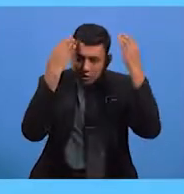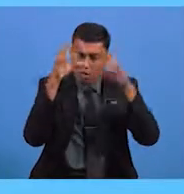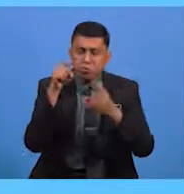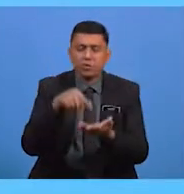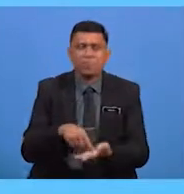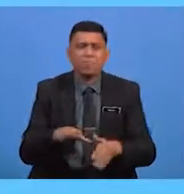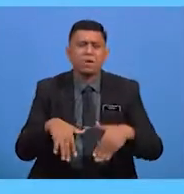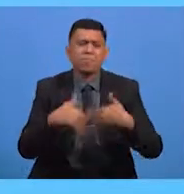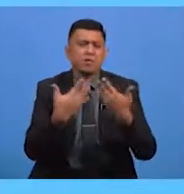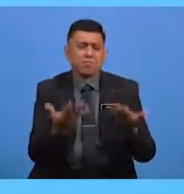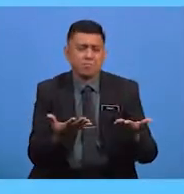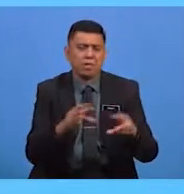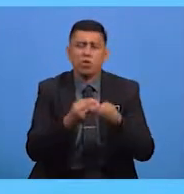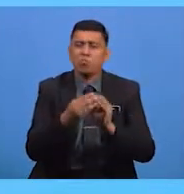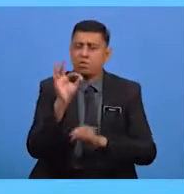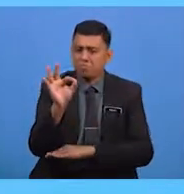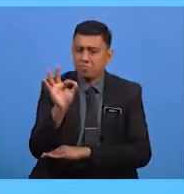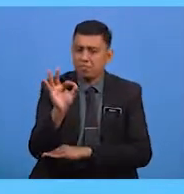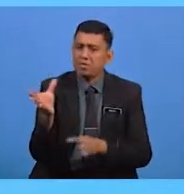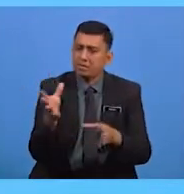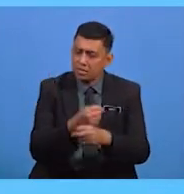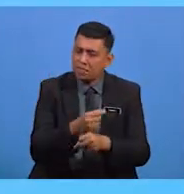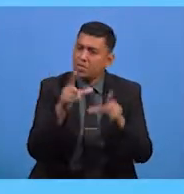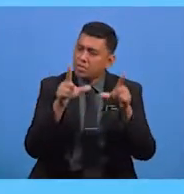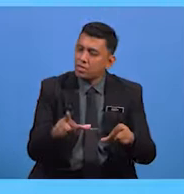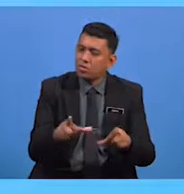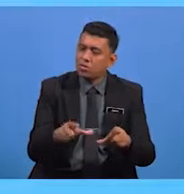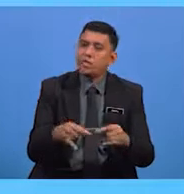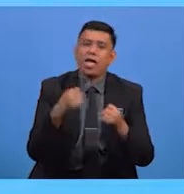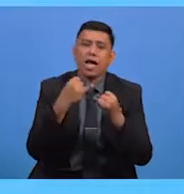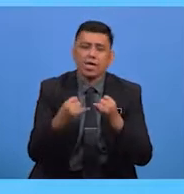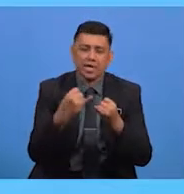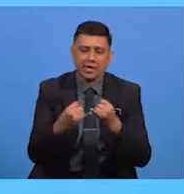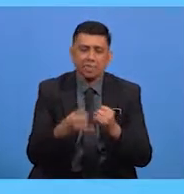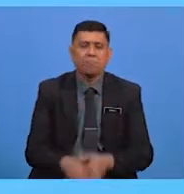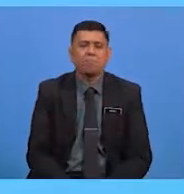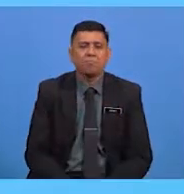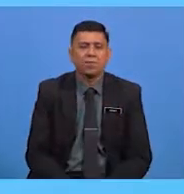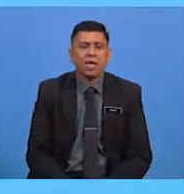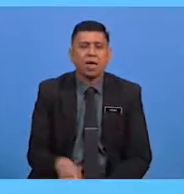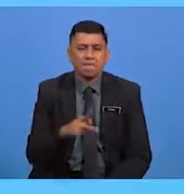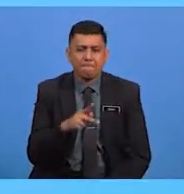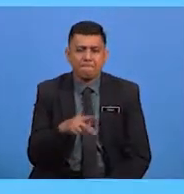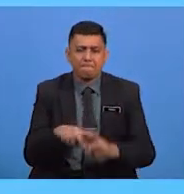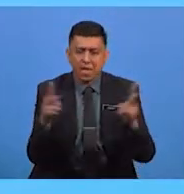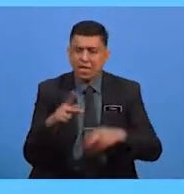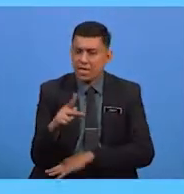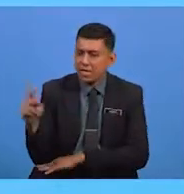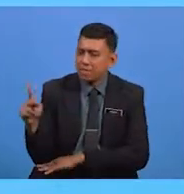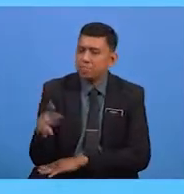Bagaimanakah objek bernombor 9 dapat diletakkan di hujung paling kanan pada senarai objek